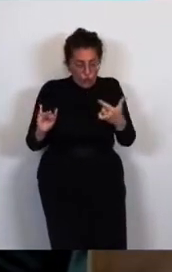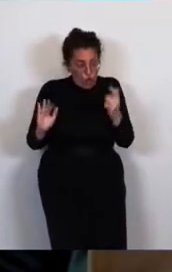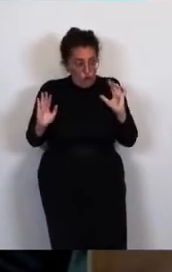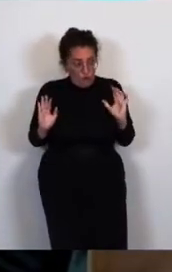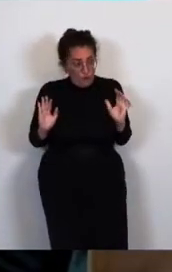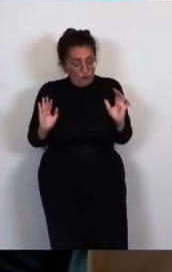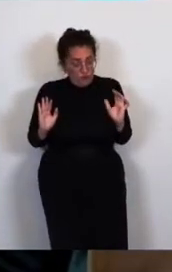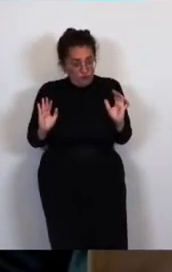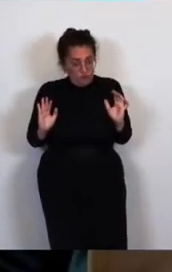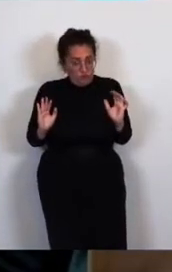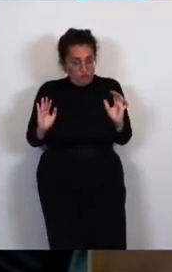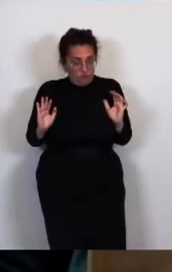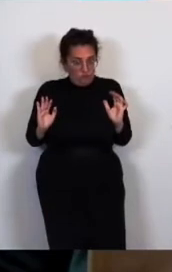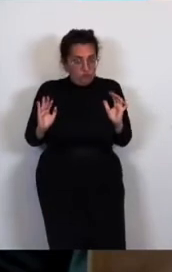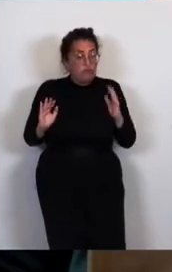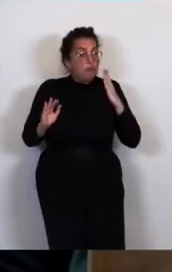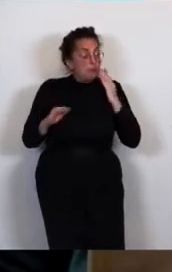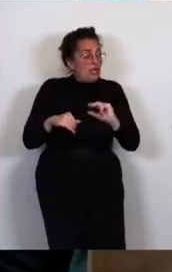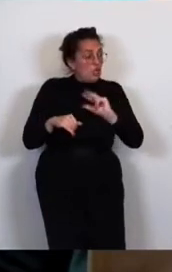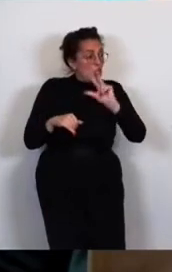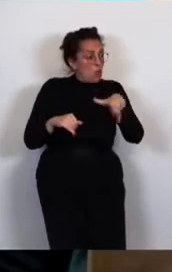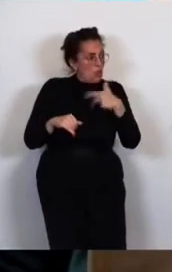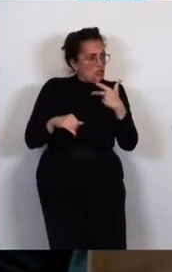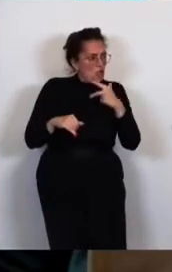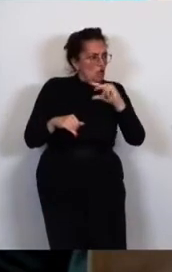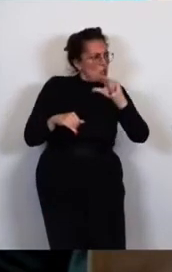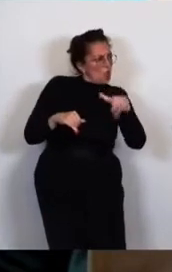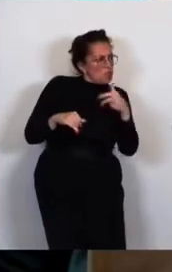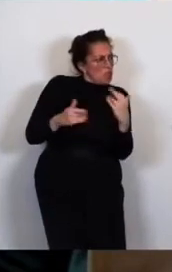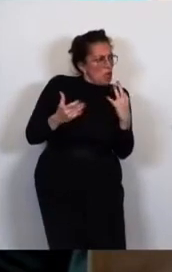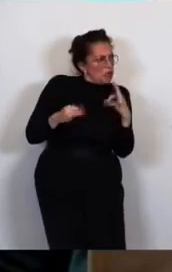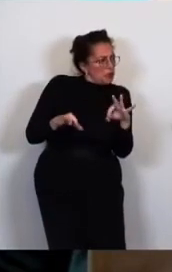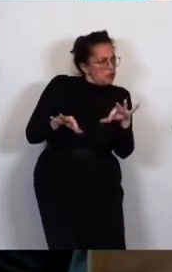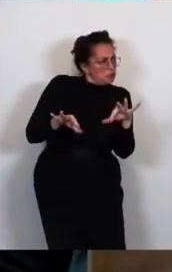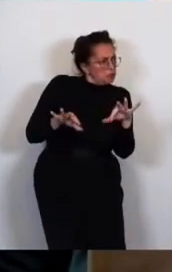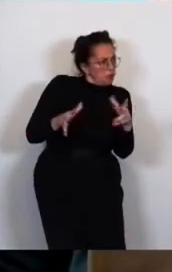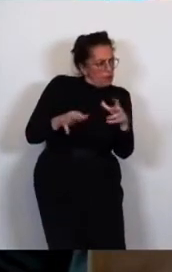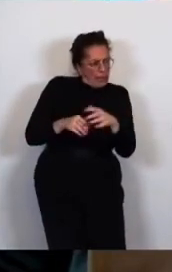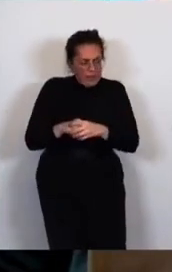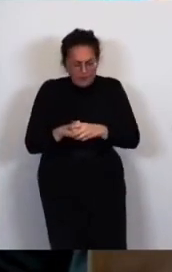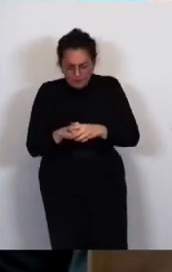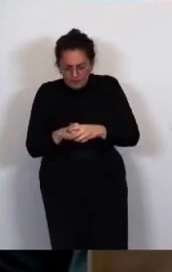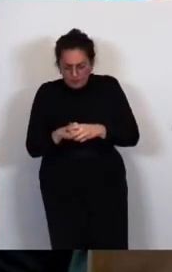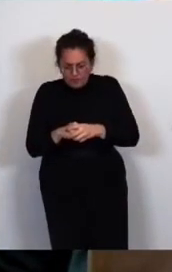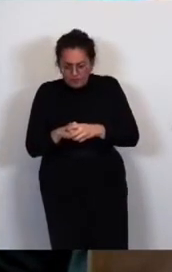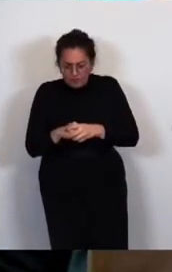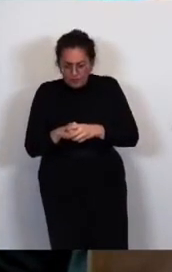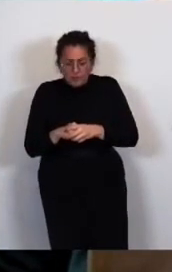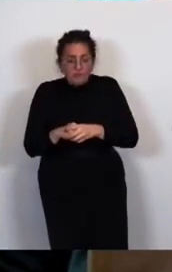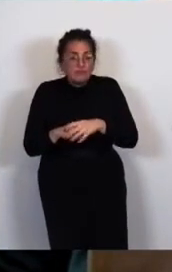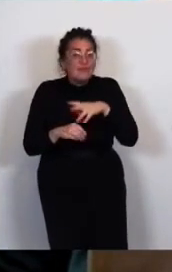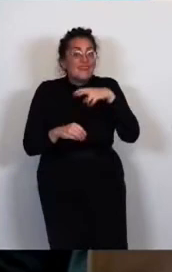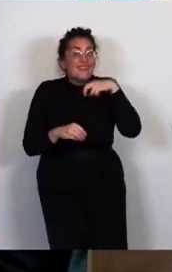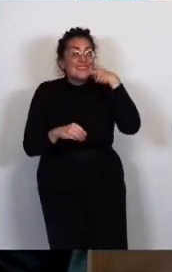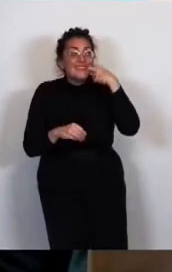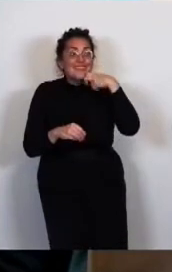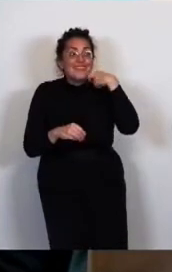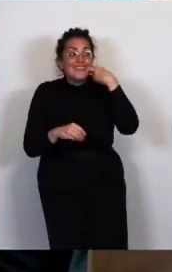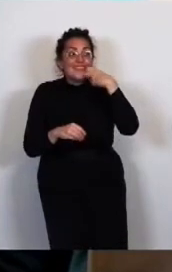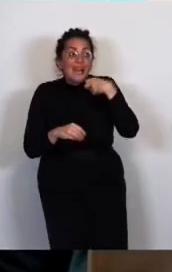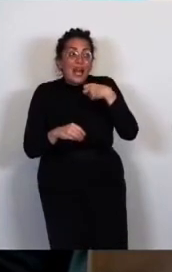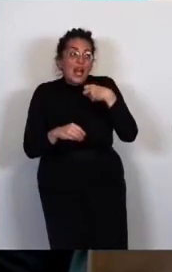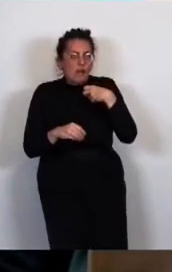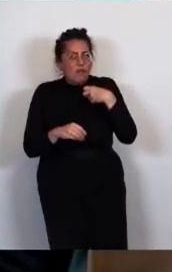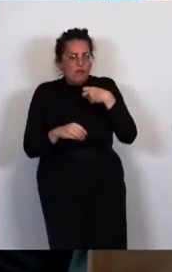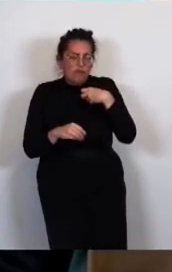serait au-delà de 3 heures, 3h10, et ce pour un nombre très faible de trains, puisque ça serait vraiment les lignes directes.